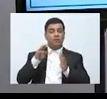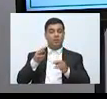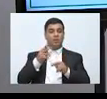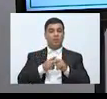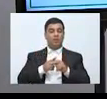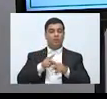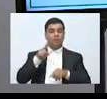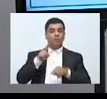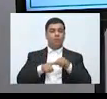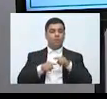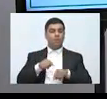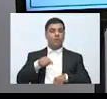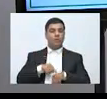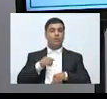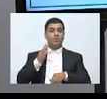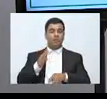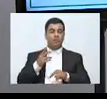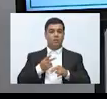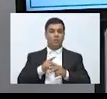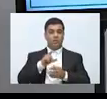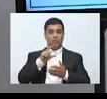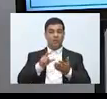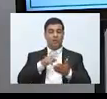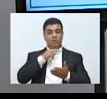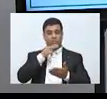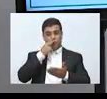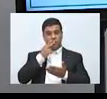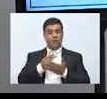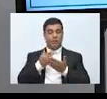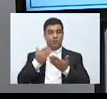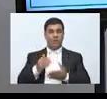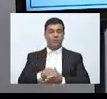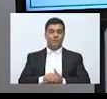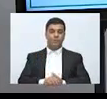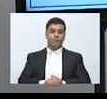vatanni his etish she'riga e'tiboringizni qarating.